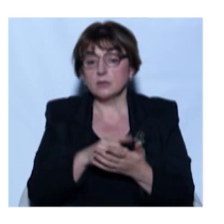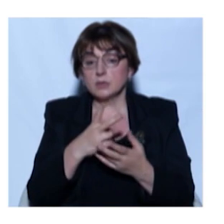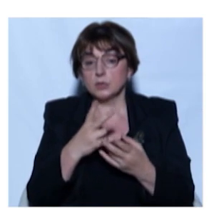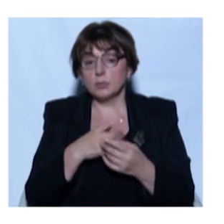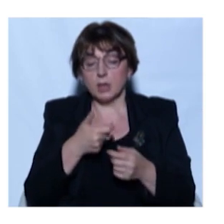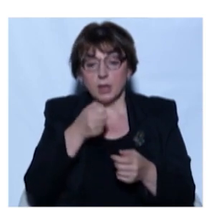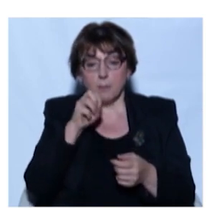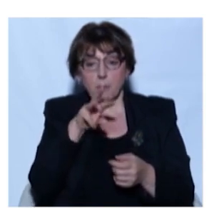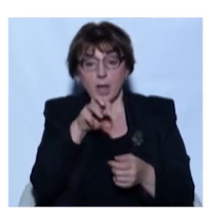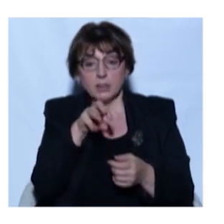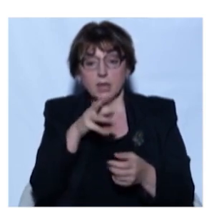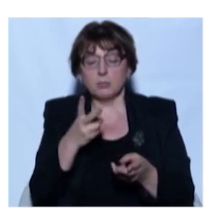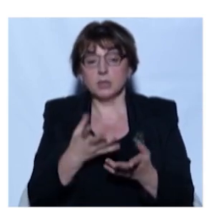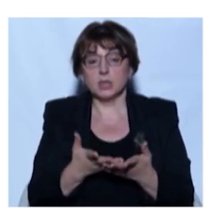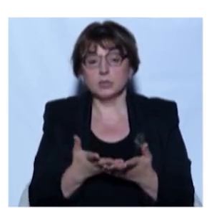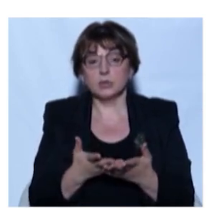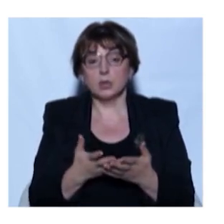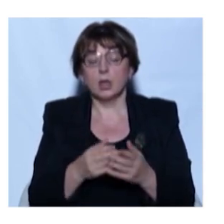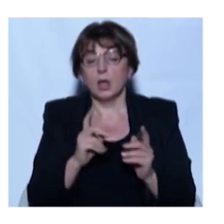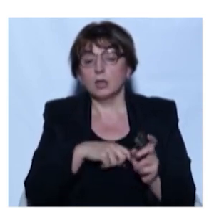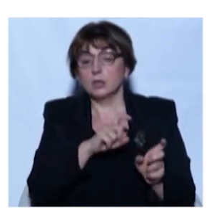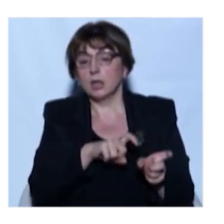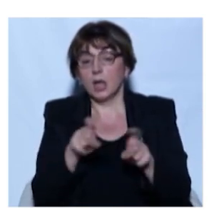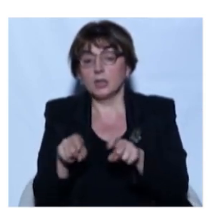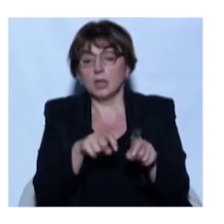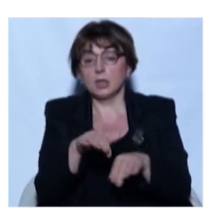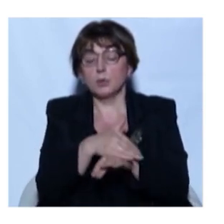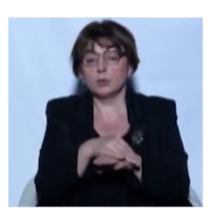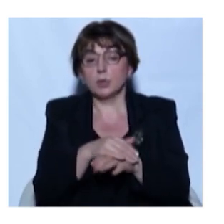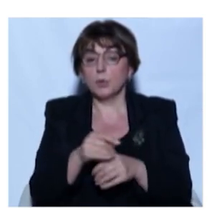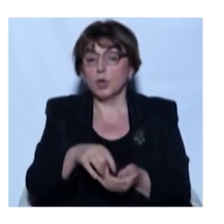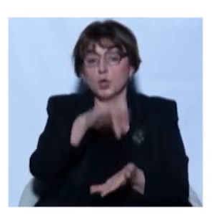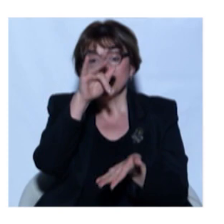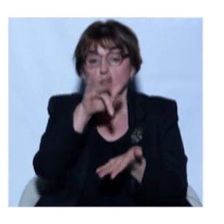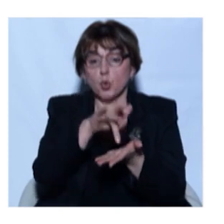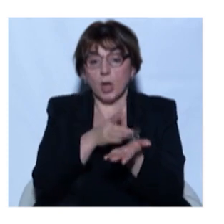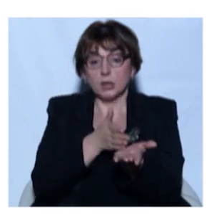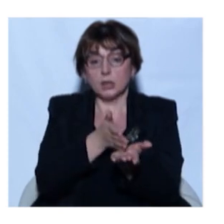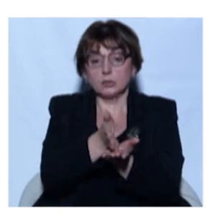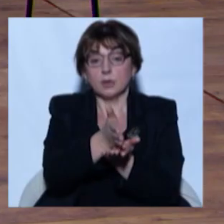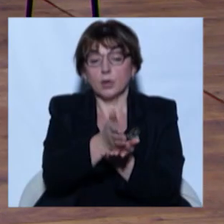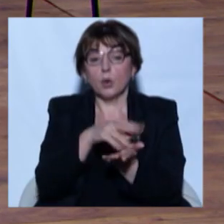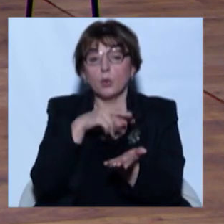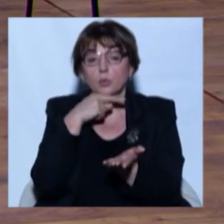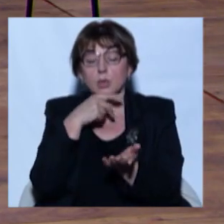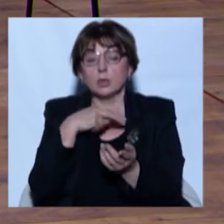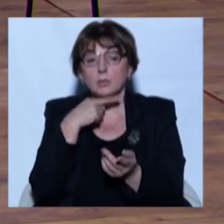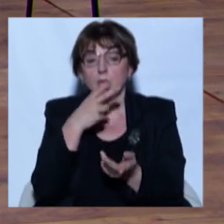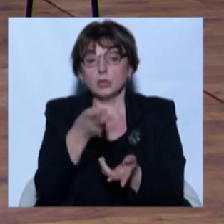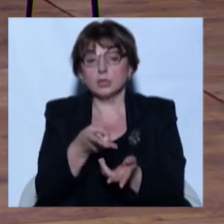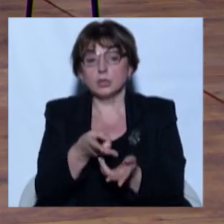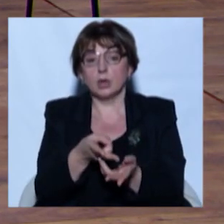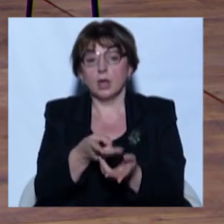განათების საშუალება, ფანრები. გადაადგილებისას ქუჩაში შუა ნაწილი უნდა აირჩიო და ყურადღება მიაქციო,